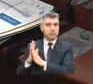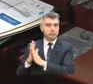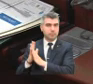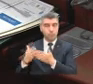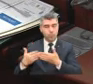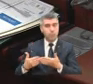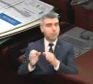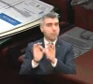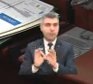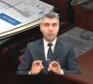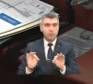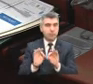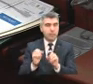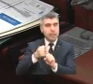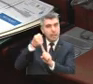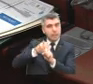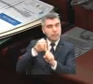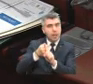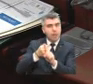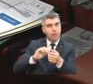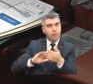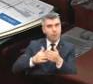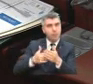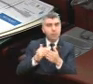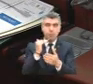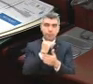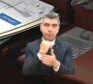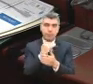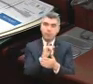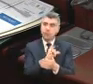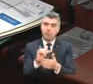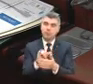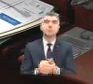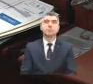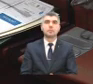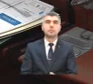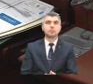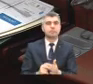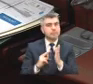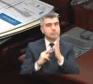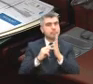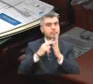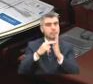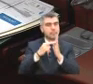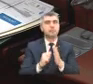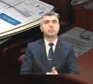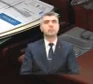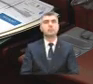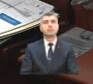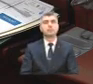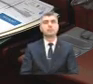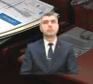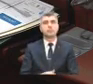يعني الاصلاح ديالو ما كيجيش بسرعه، كيجي بتدرج. وهادشي علاش كنقول لكم